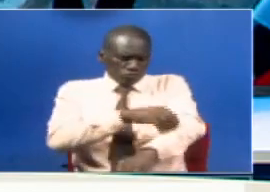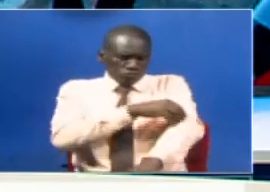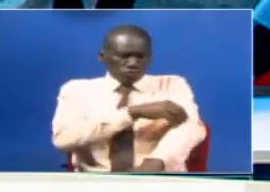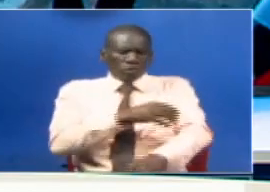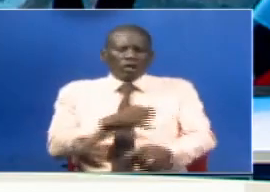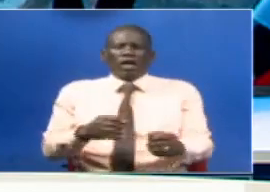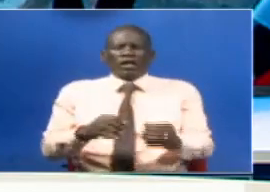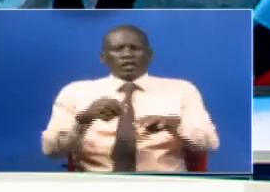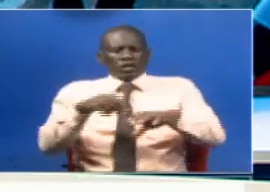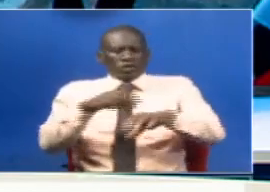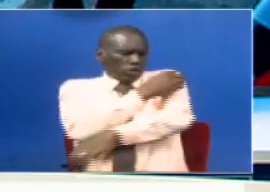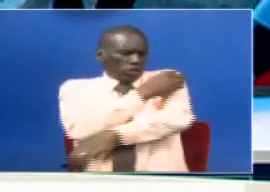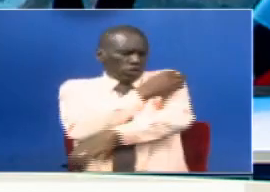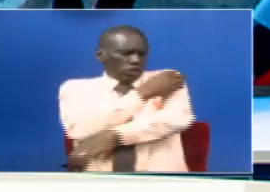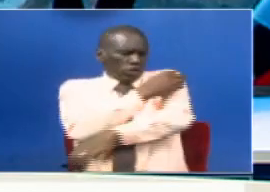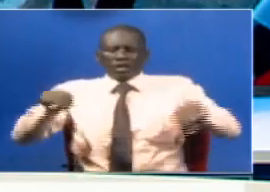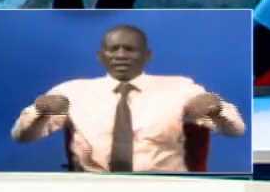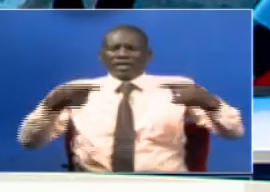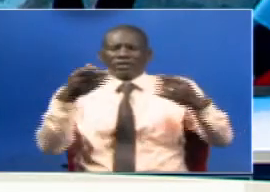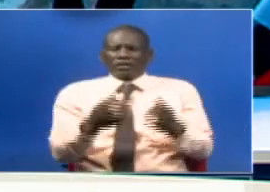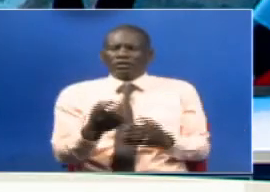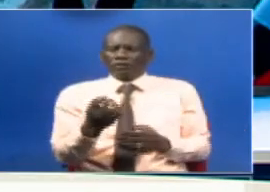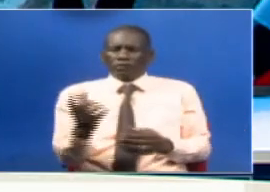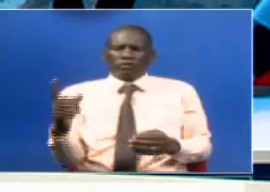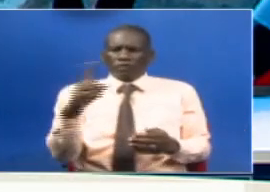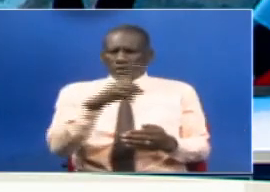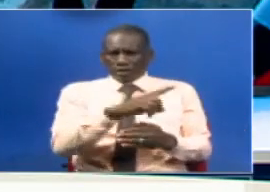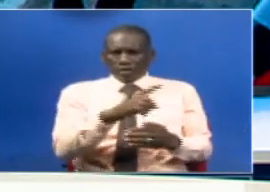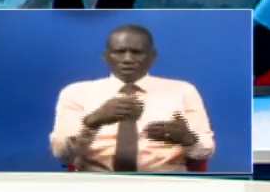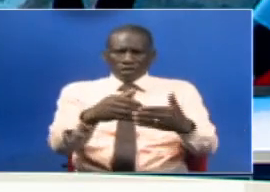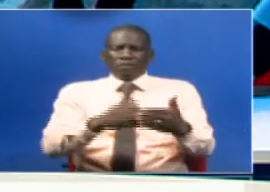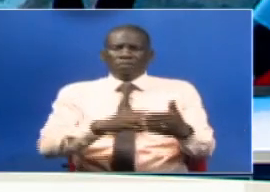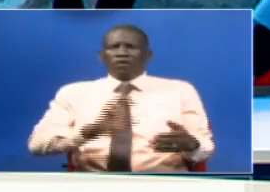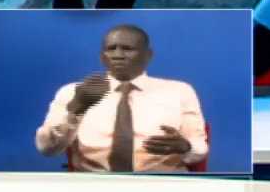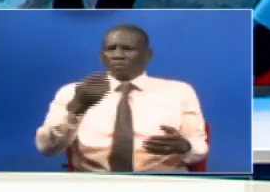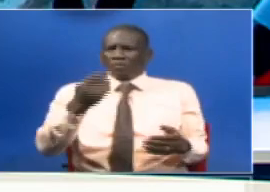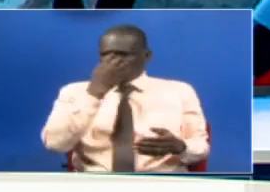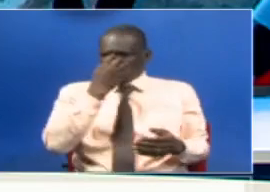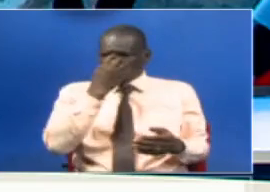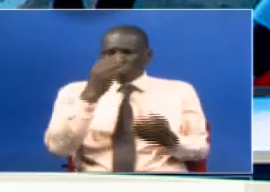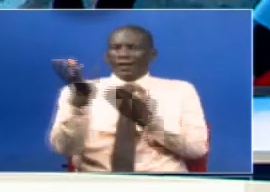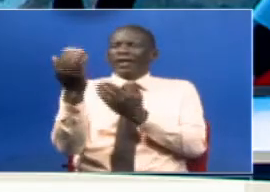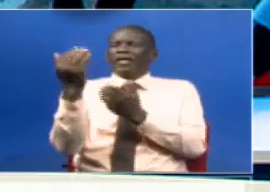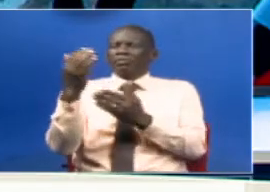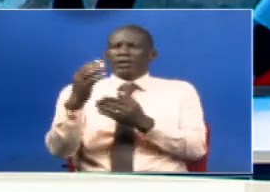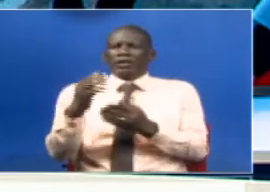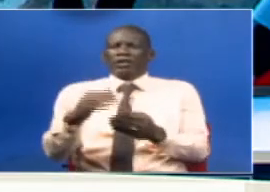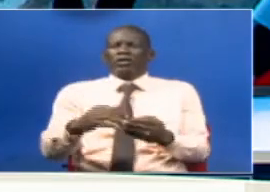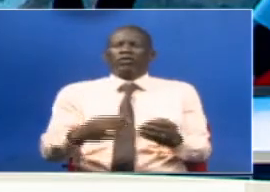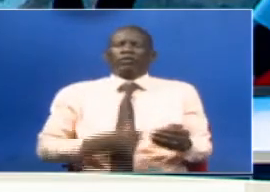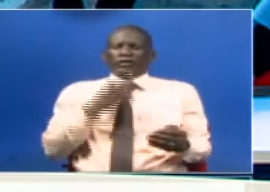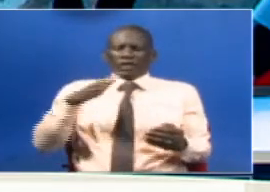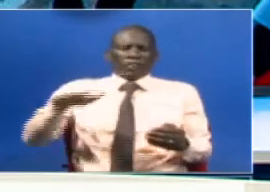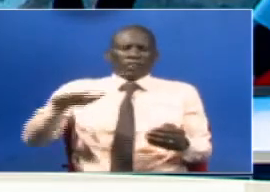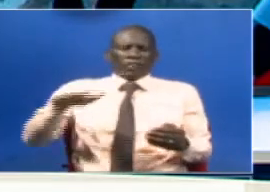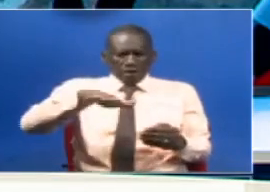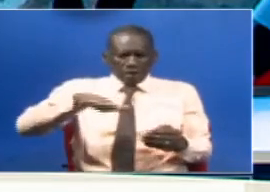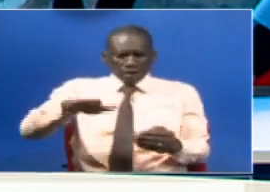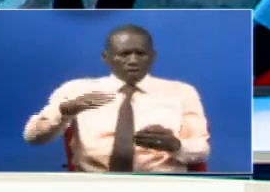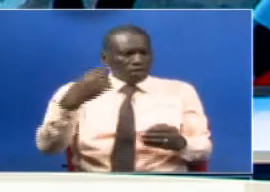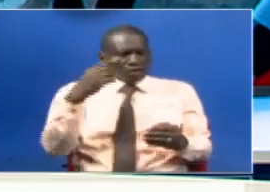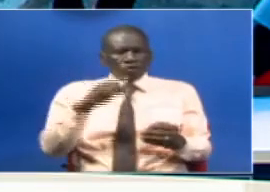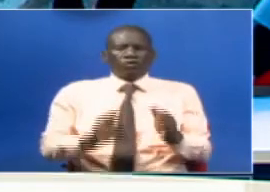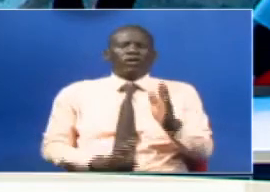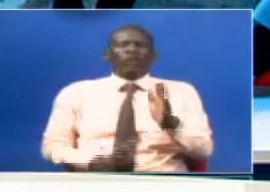hospitalini. Shambulio hilo linajiri siku chache kabla ya Rais William Ruto kutarajiwa kutua katika eneo hilo kwa ziara ya